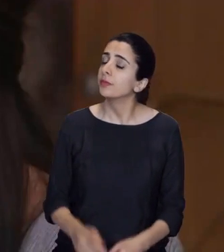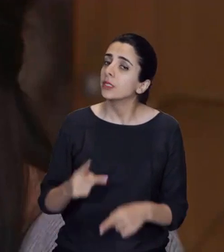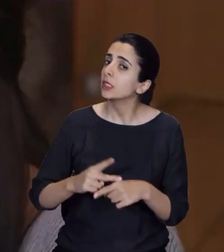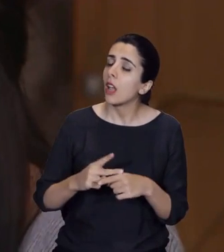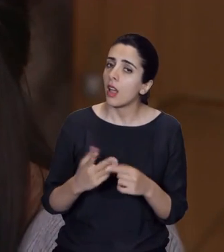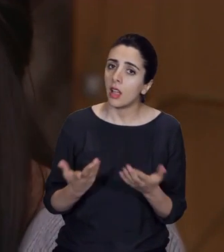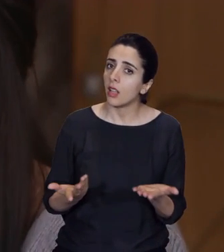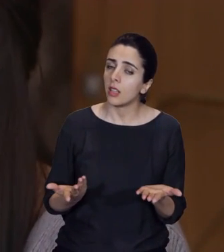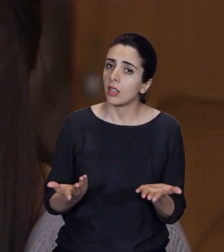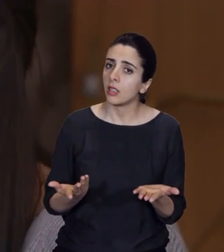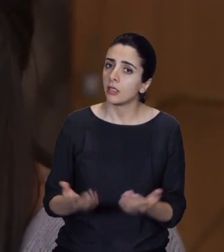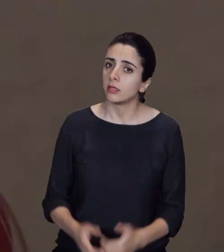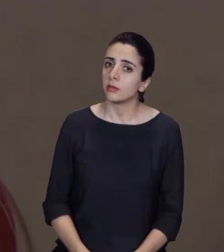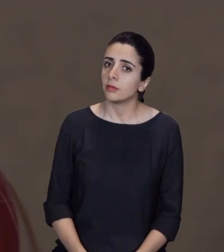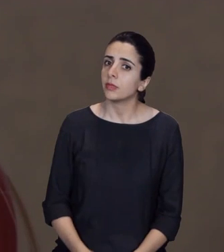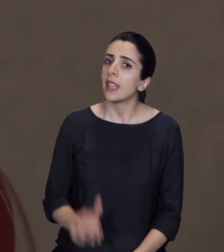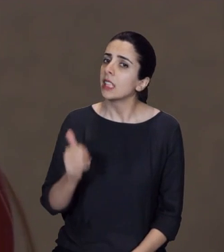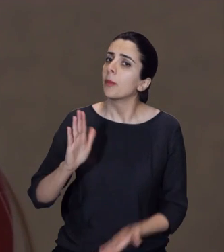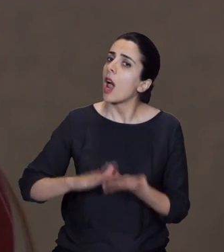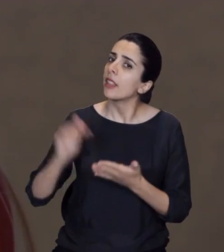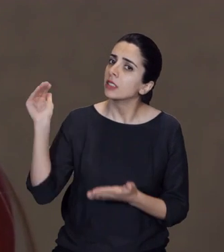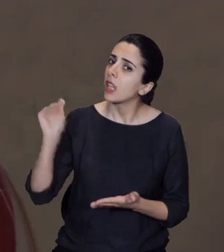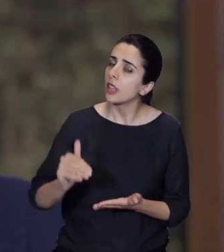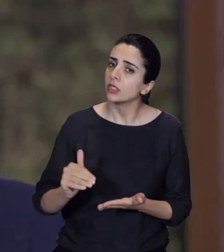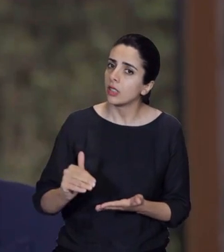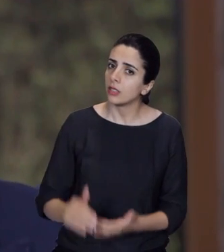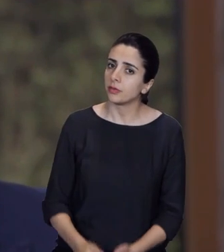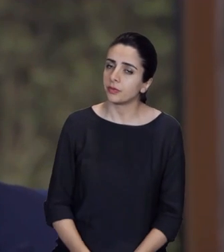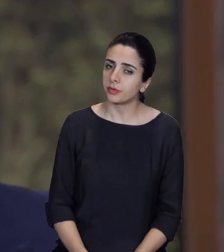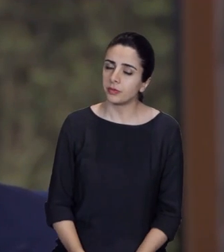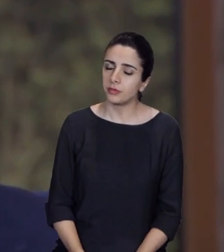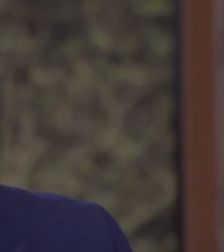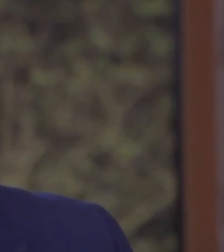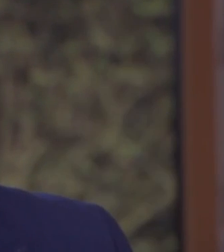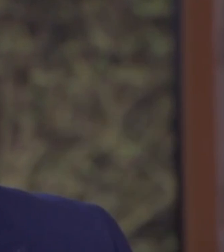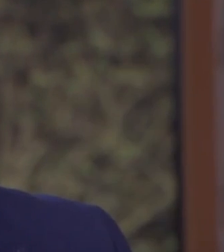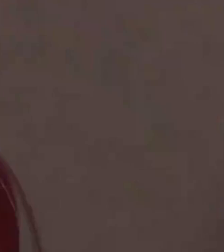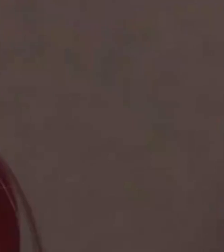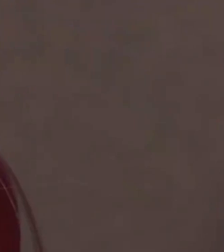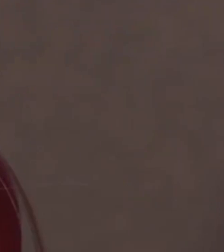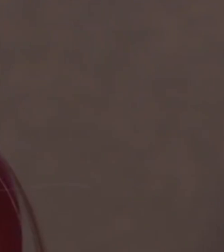Zehra? Ne zaman getiriyorsun arkadaşını?